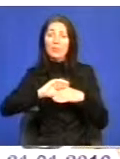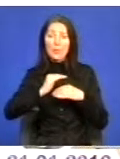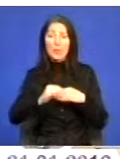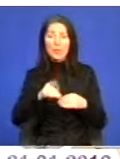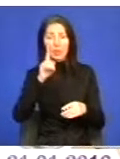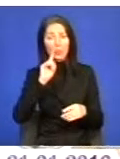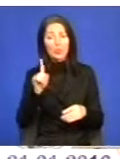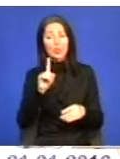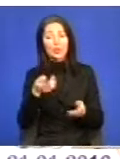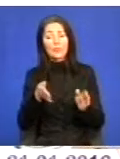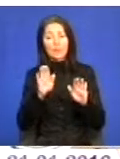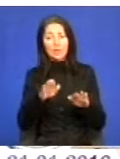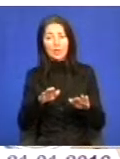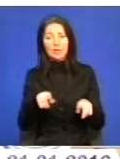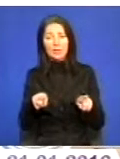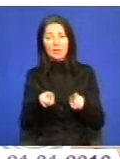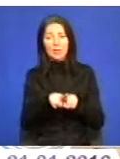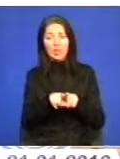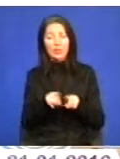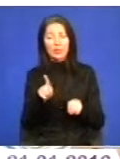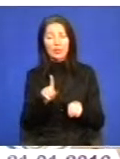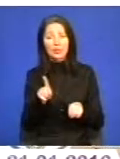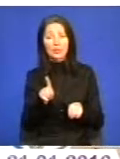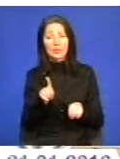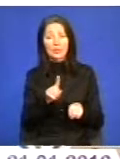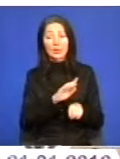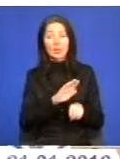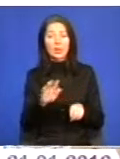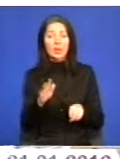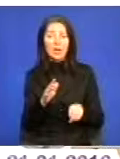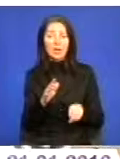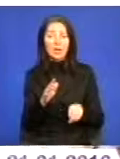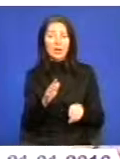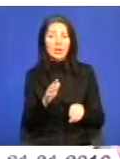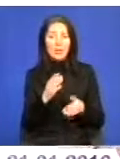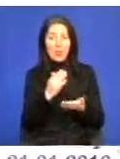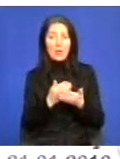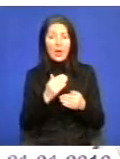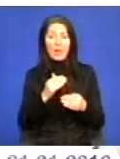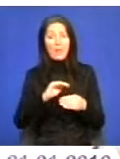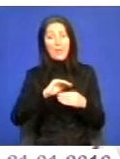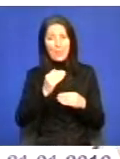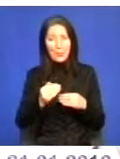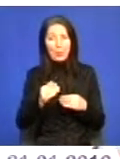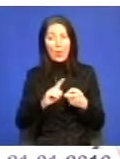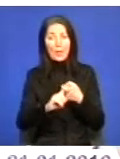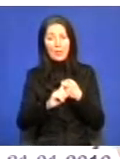що залишаються такими, що не перетнули епідемічного